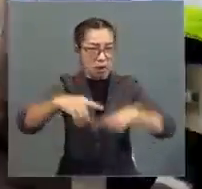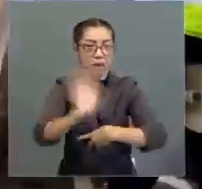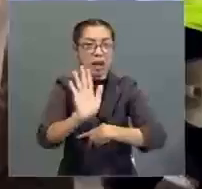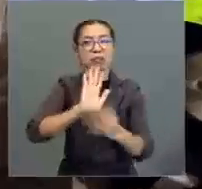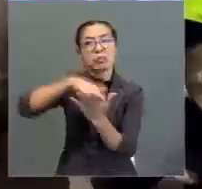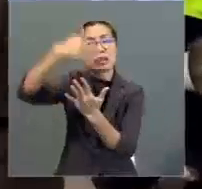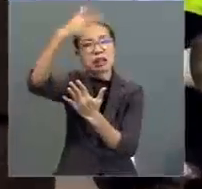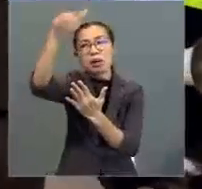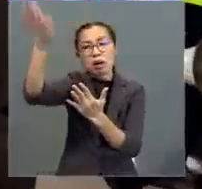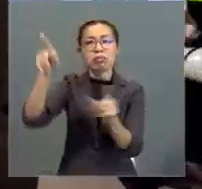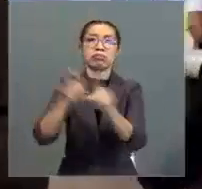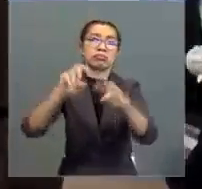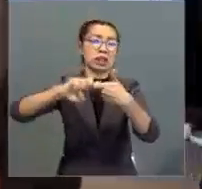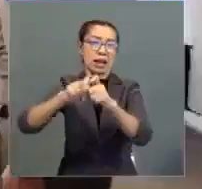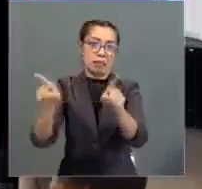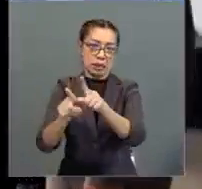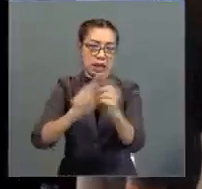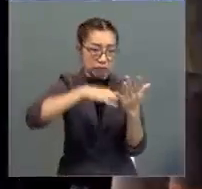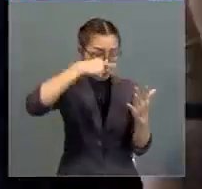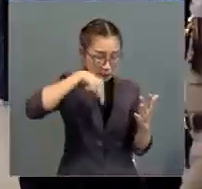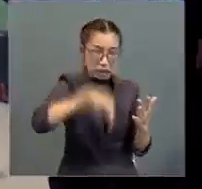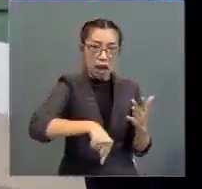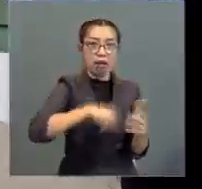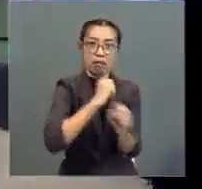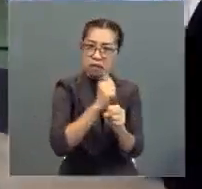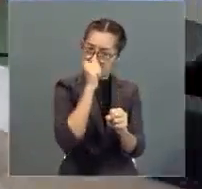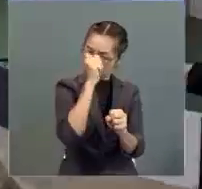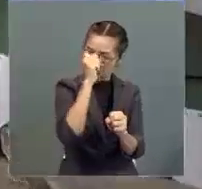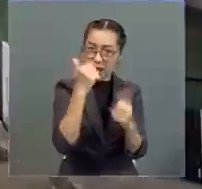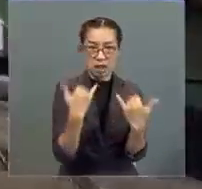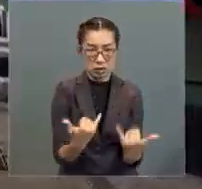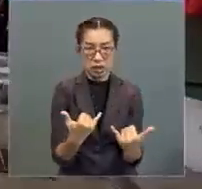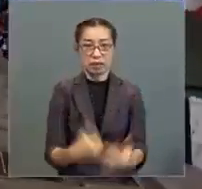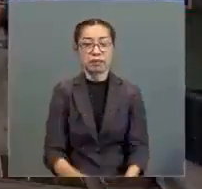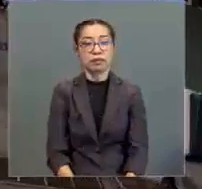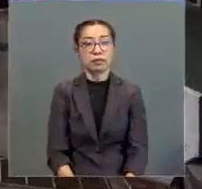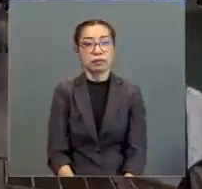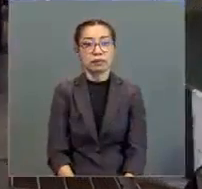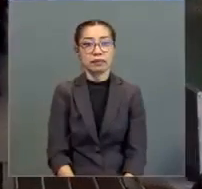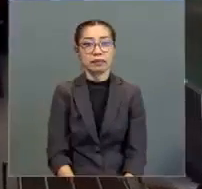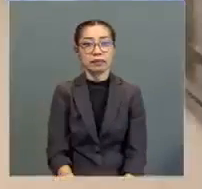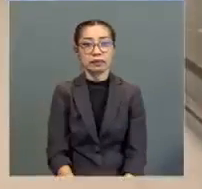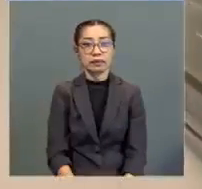ทศต่างเจอปัญหาเช่นเดียวกันแต่ประเทศไทยถือว่าทำได้ดีที่สุดณปัจจุบัน